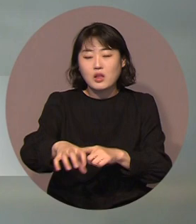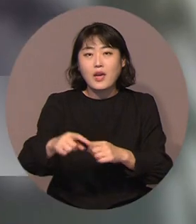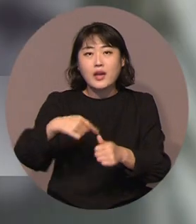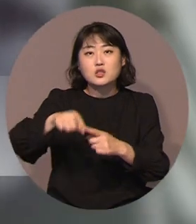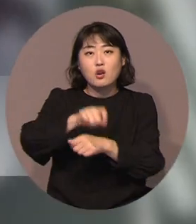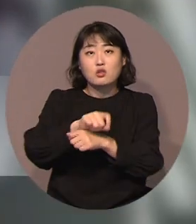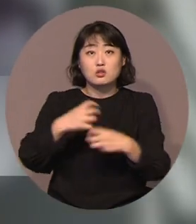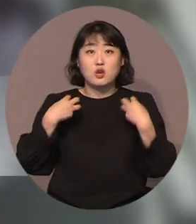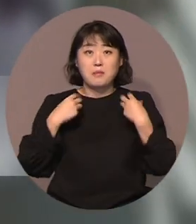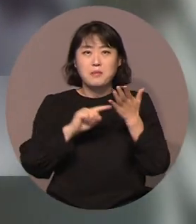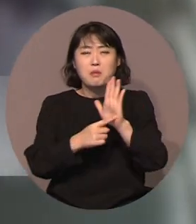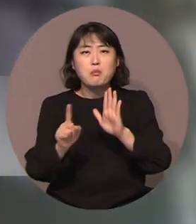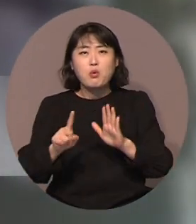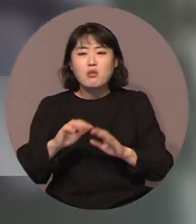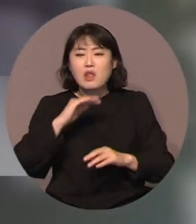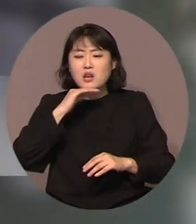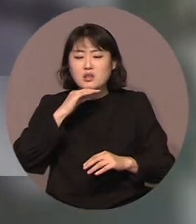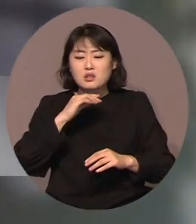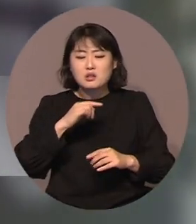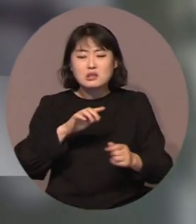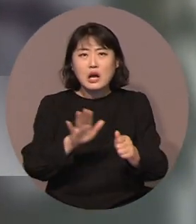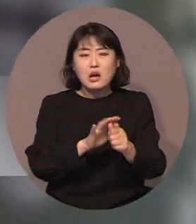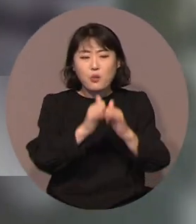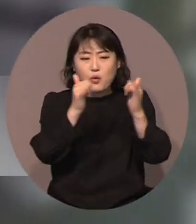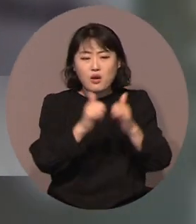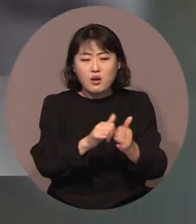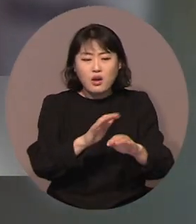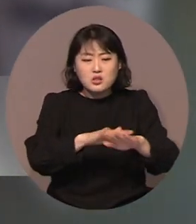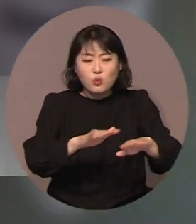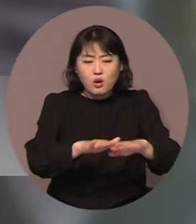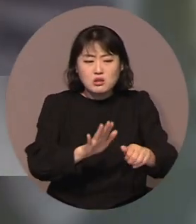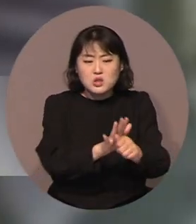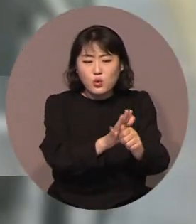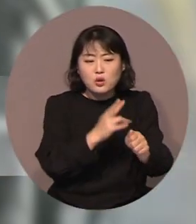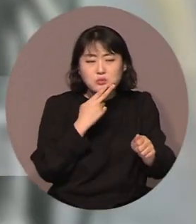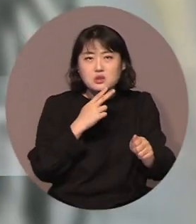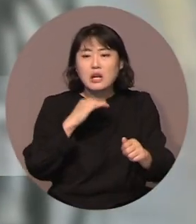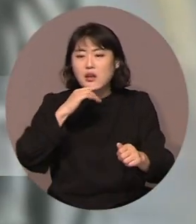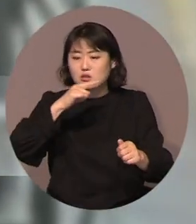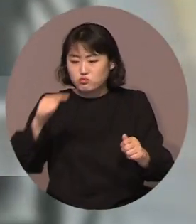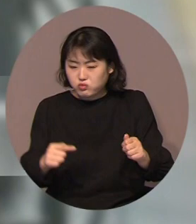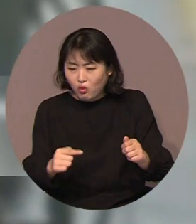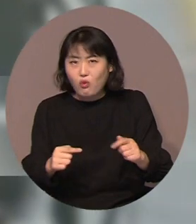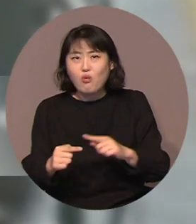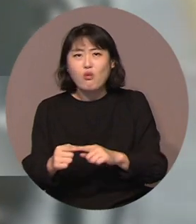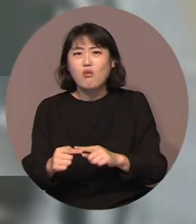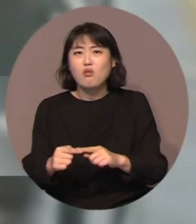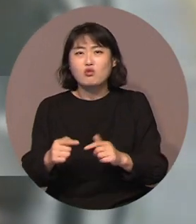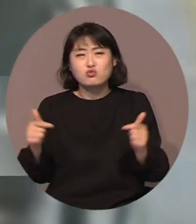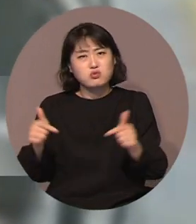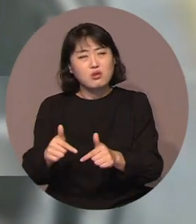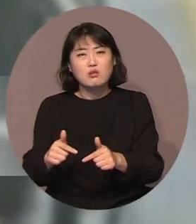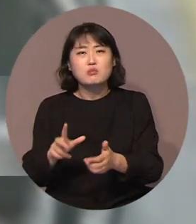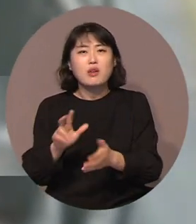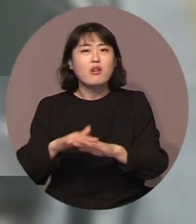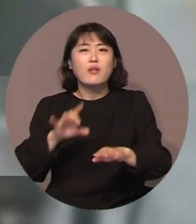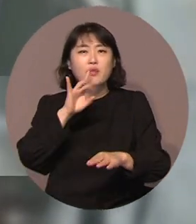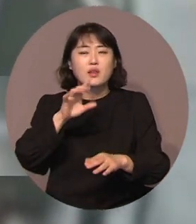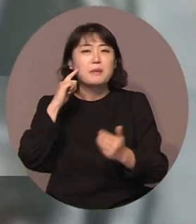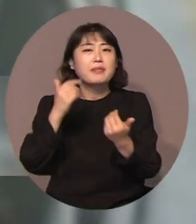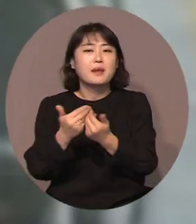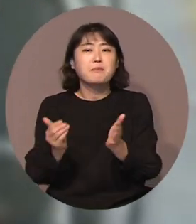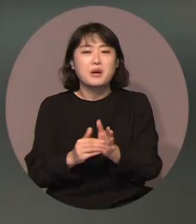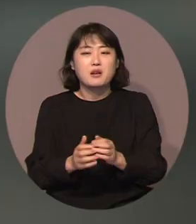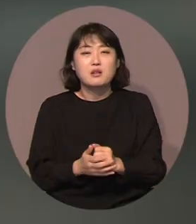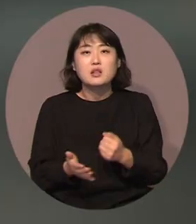것은 근본적 해결책이 아니라며 반대했습니다. 때문에 나이가 아닌 범죄의 종류에 따라 촉법소년의